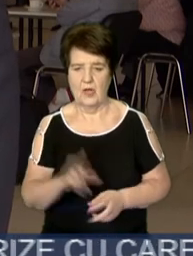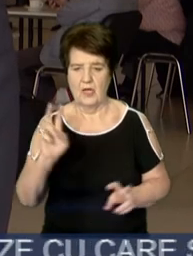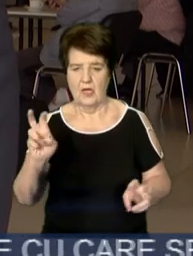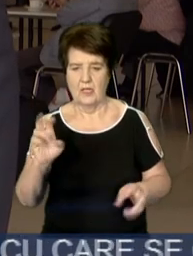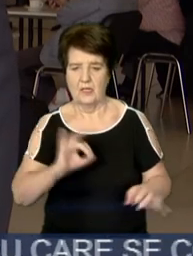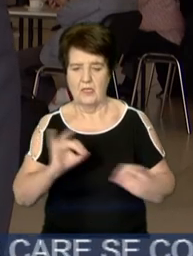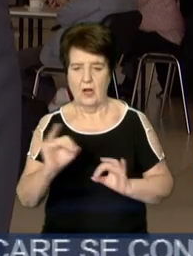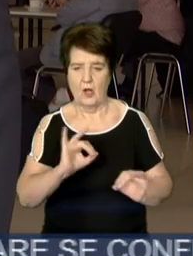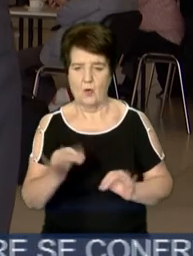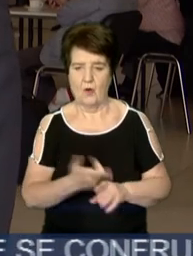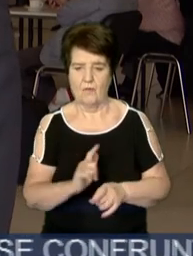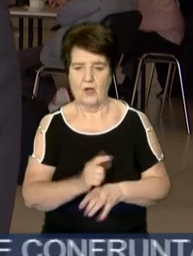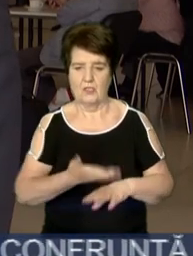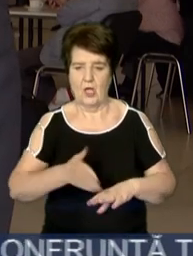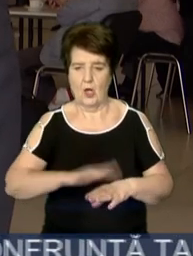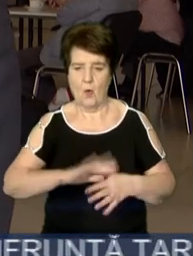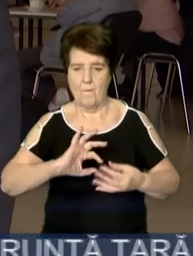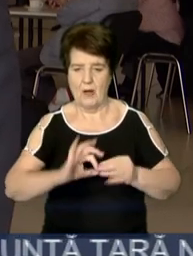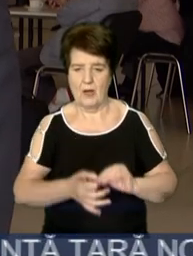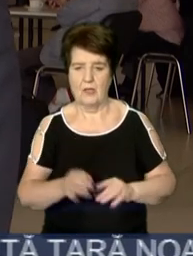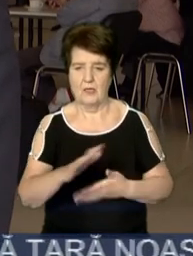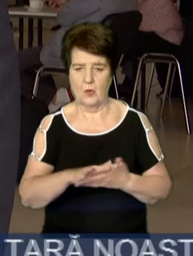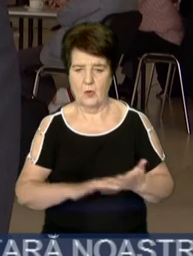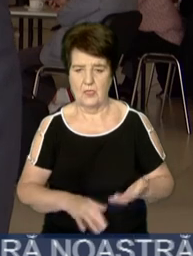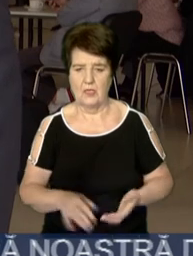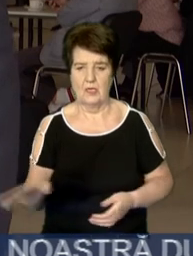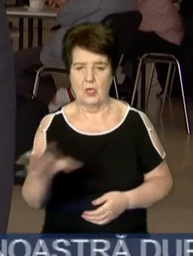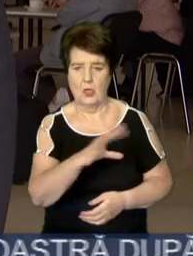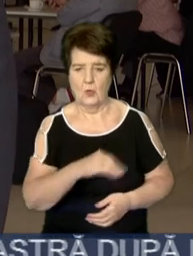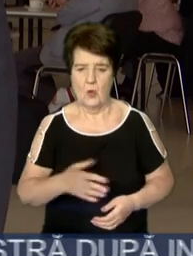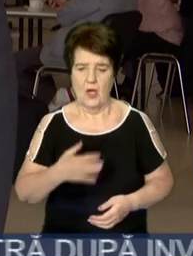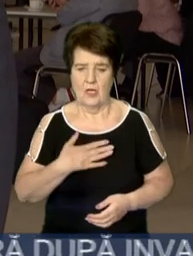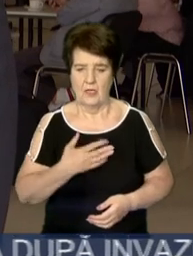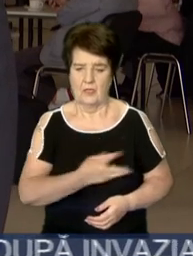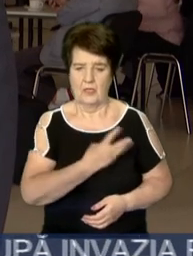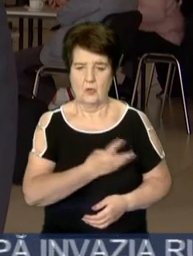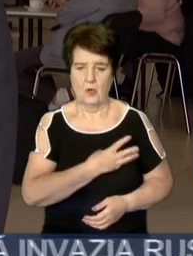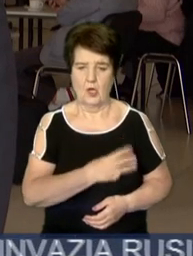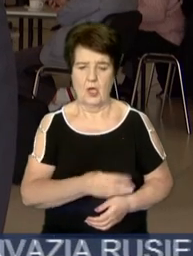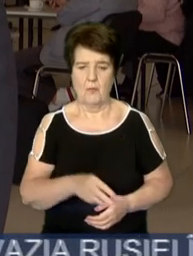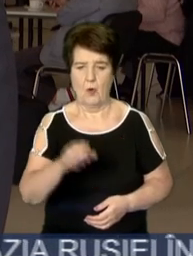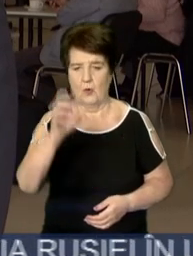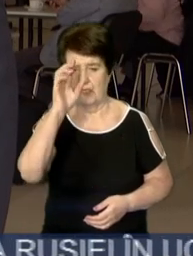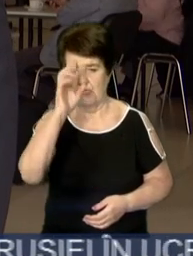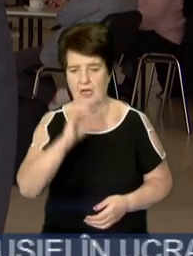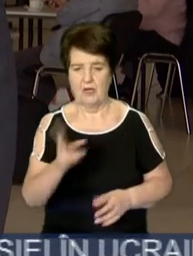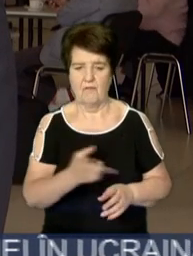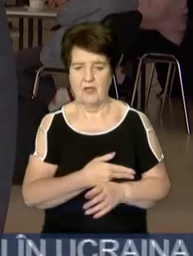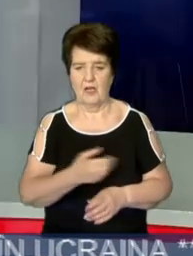este foarte complicat, dar el continuă pentru că noi toți, pe de o parte, ne dorim o țară fără prezență militară străină.